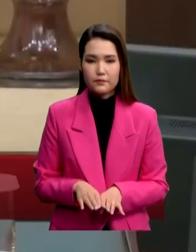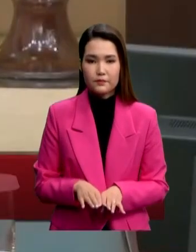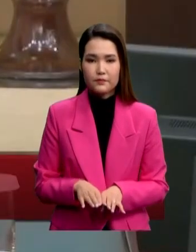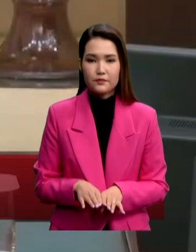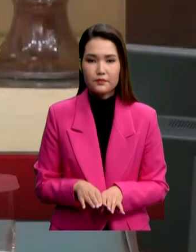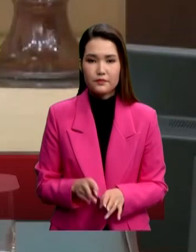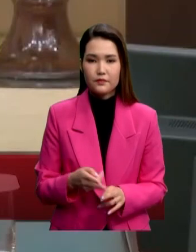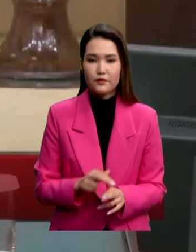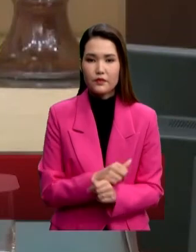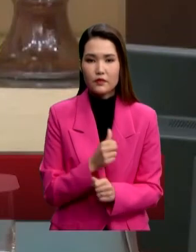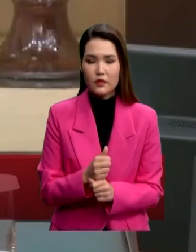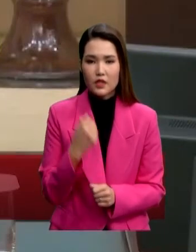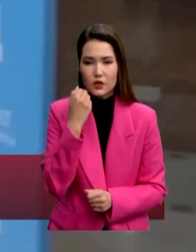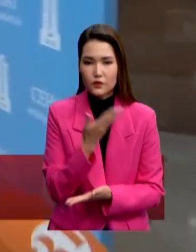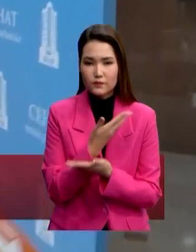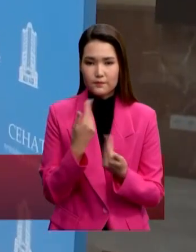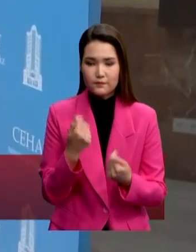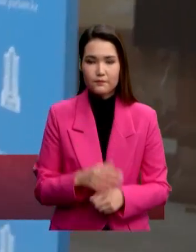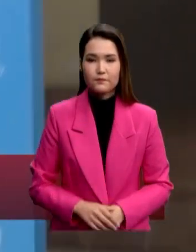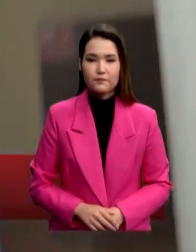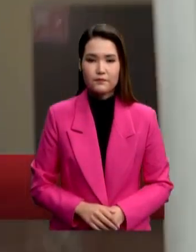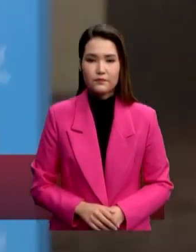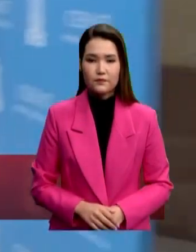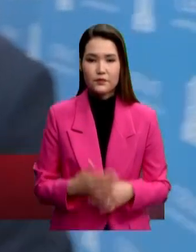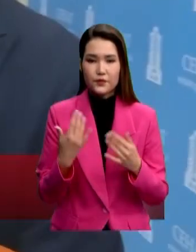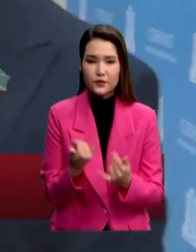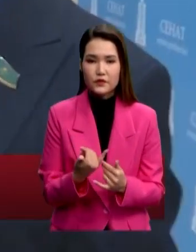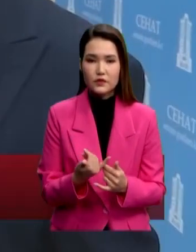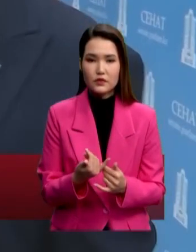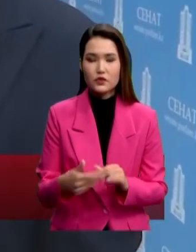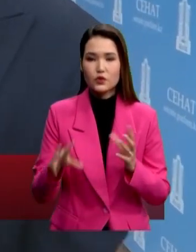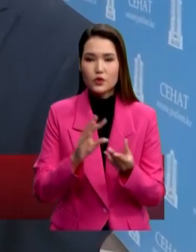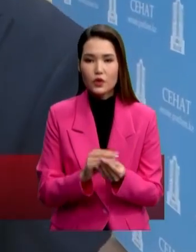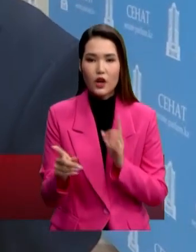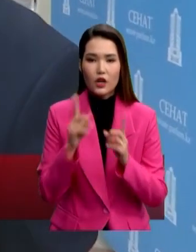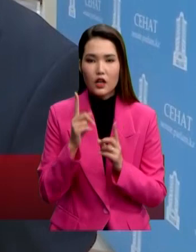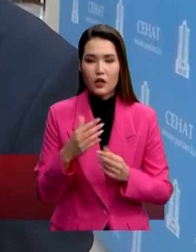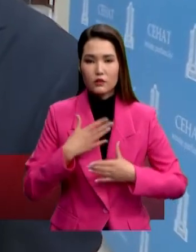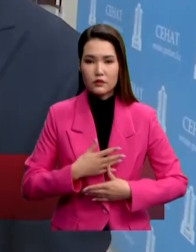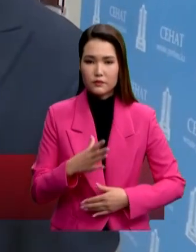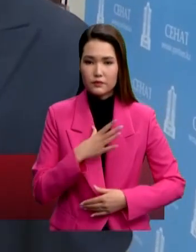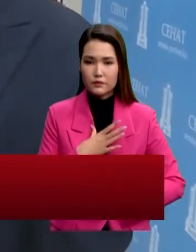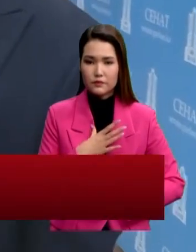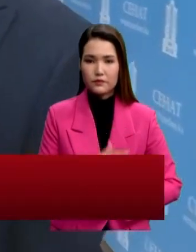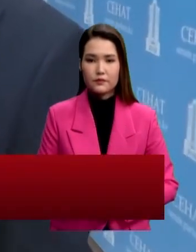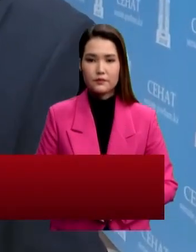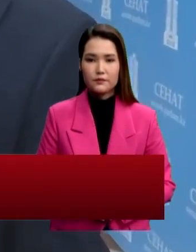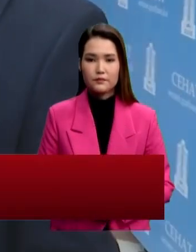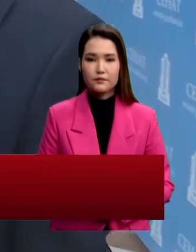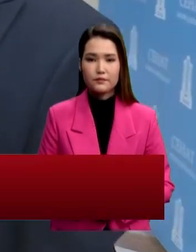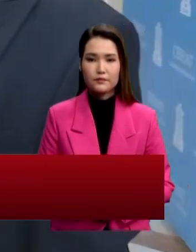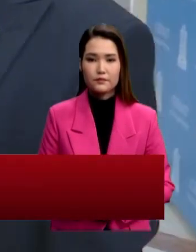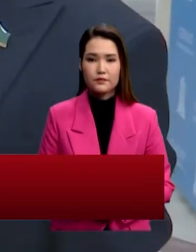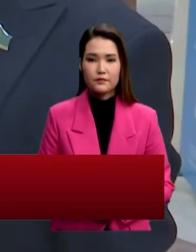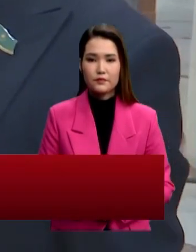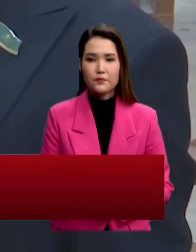Бас десе құлақ дейміз, ұят емес пе? Бүгінгі презентацияға көңіліңіз толды ма? Көңілім, енді